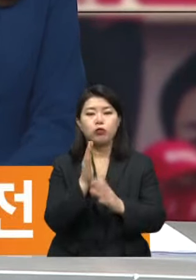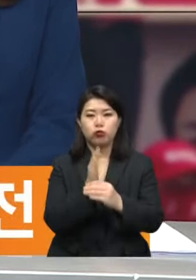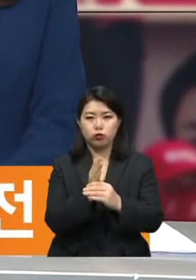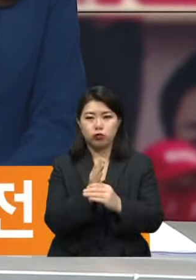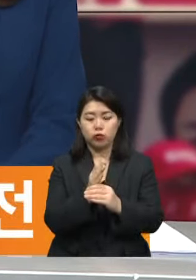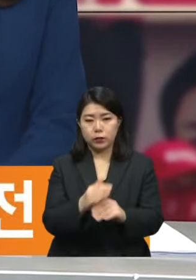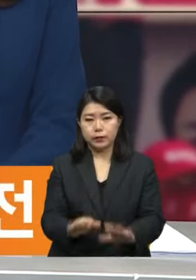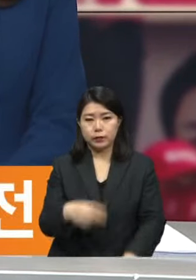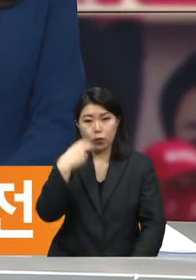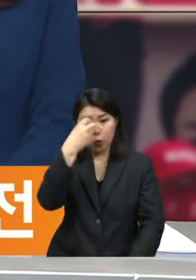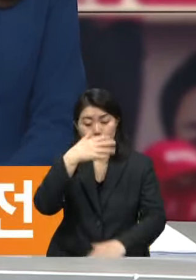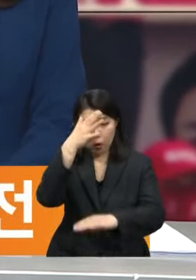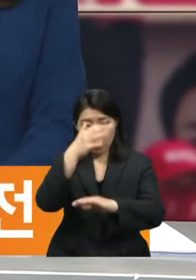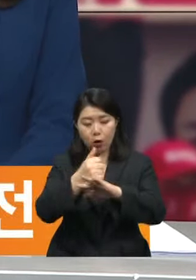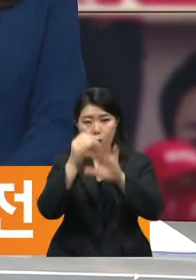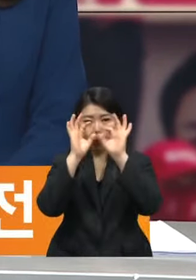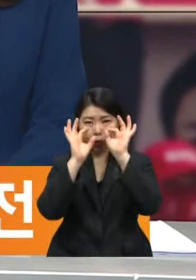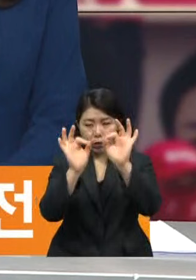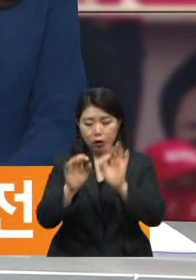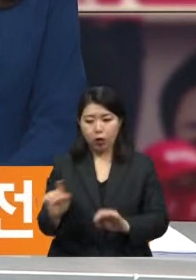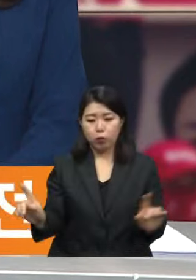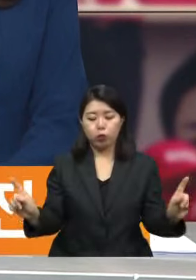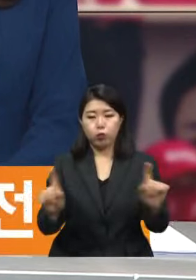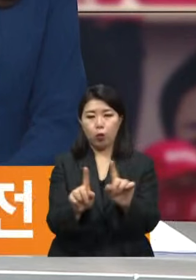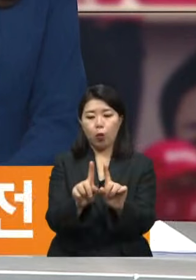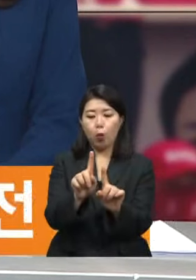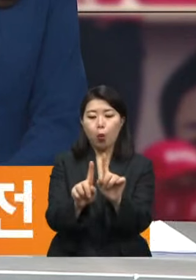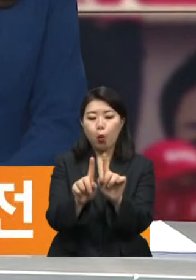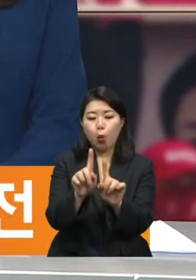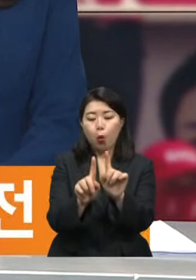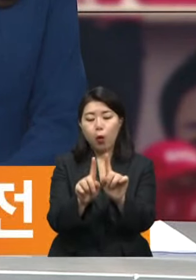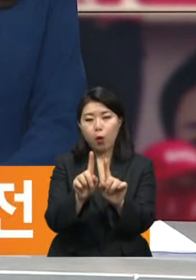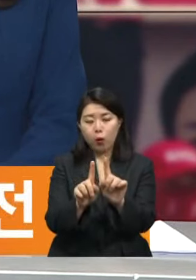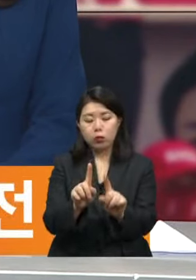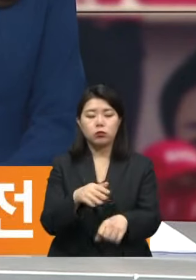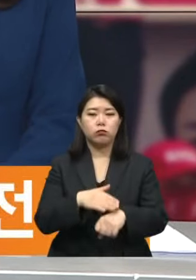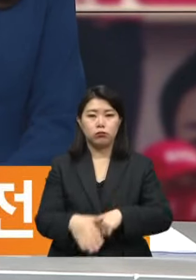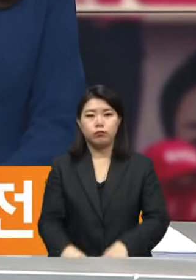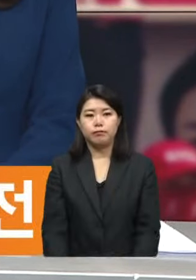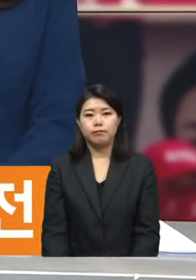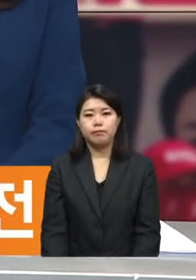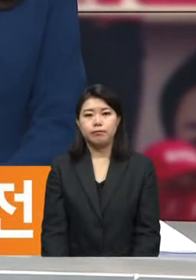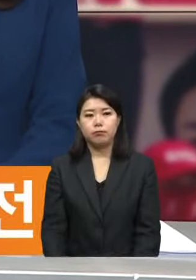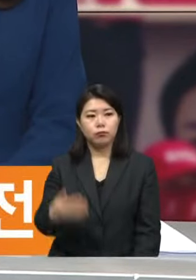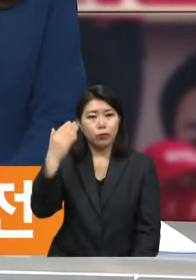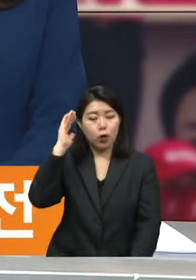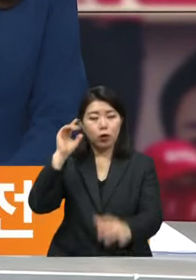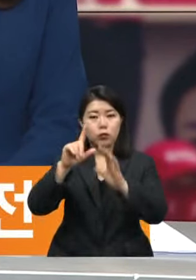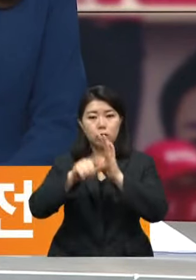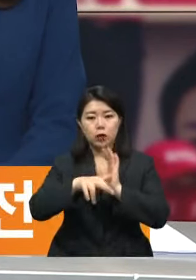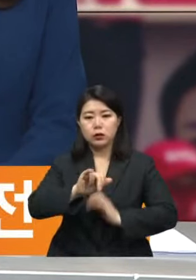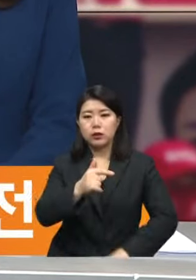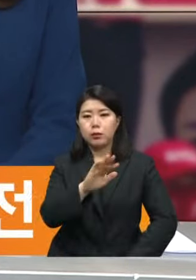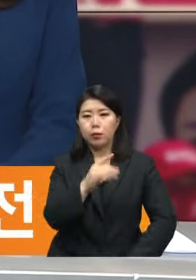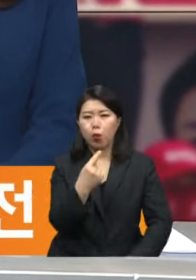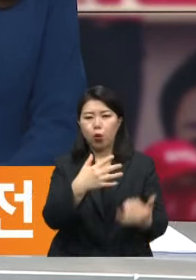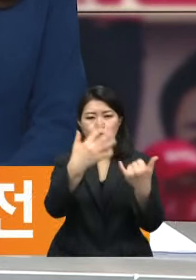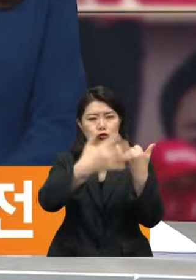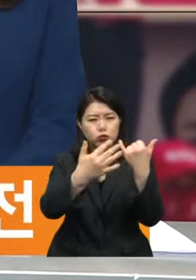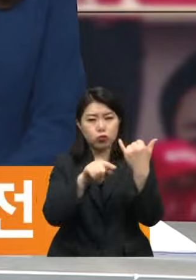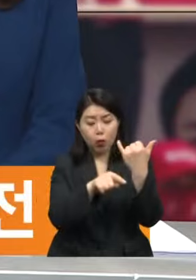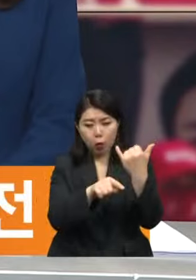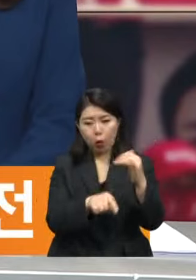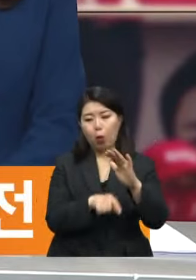진행된 여론조사에서 두 후보가 오차범위 내에 접전을 벌이고 있는 상황인데요. 최근에는 진보 성향의 유튜브